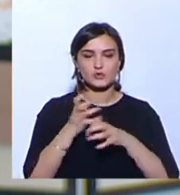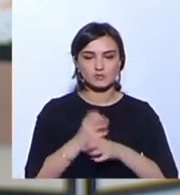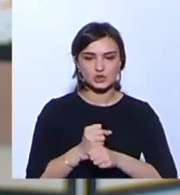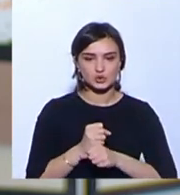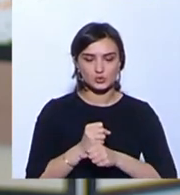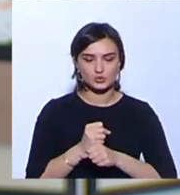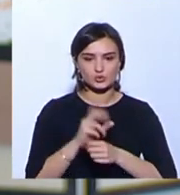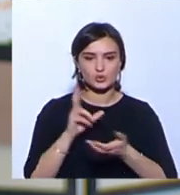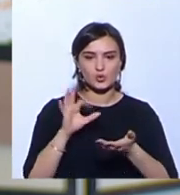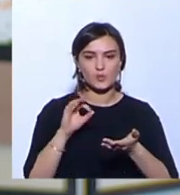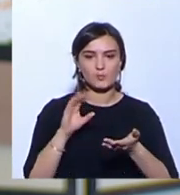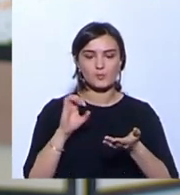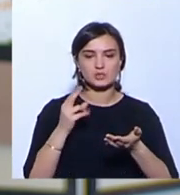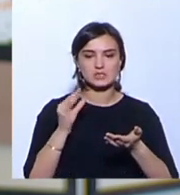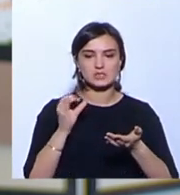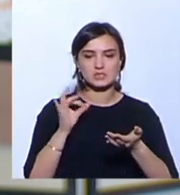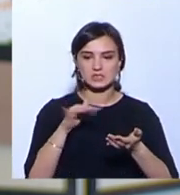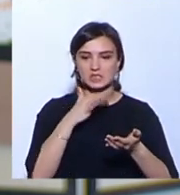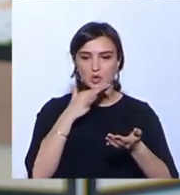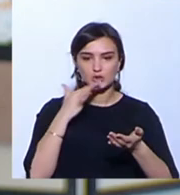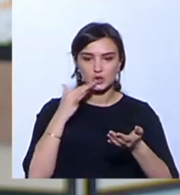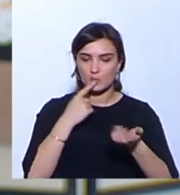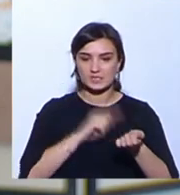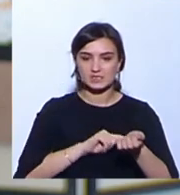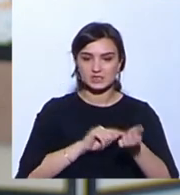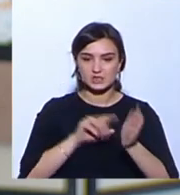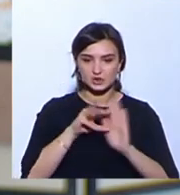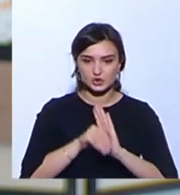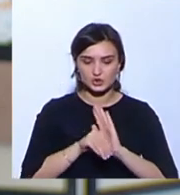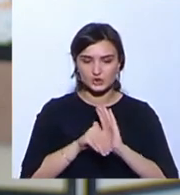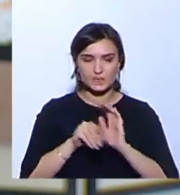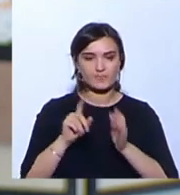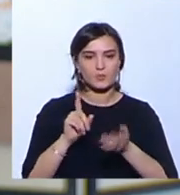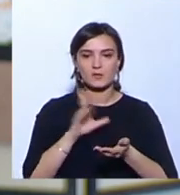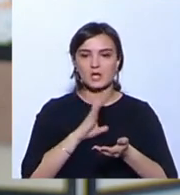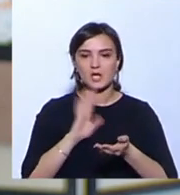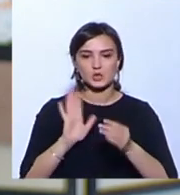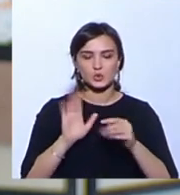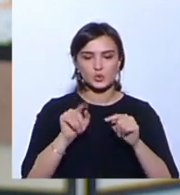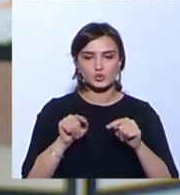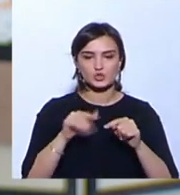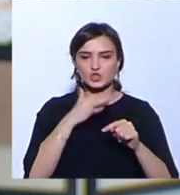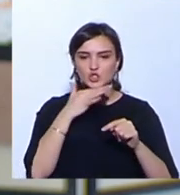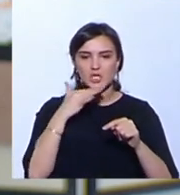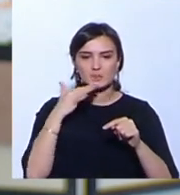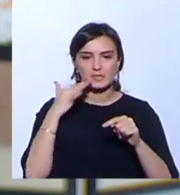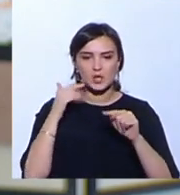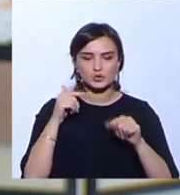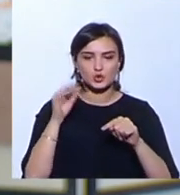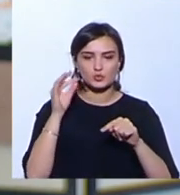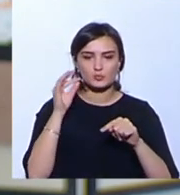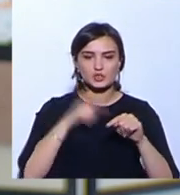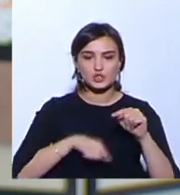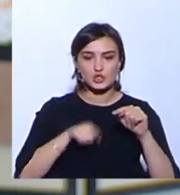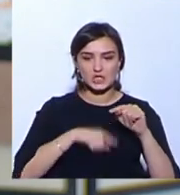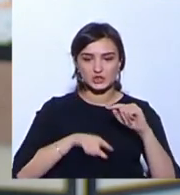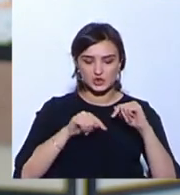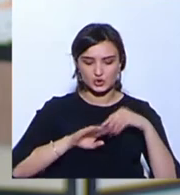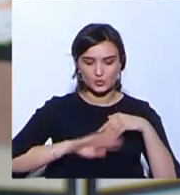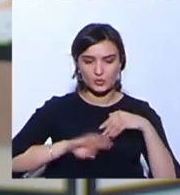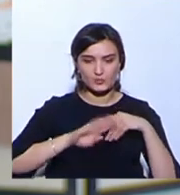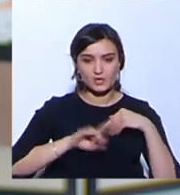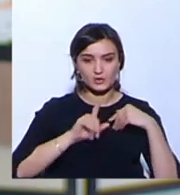შევამციროთ ჰომოცისტინის რაოდენობა სისხლში, აღარ გამოიყოს ჭარბი რაოდენობით შარდშიც